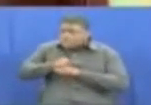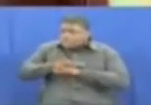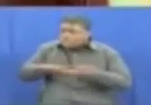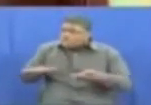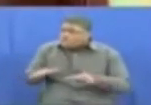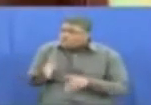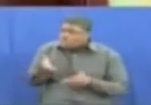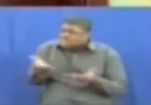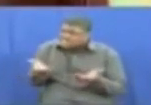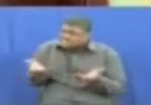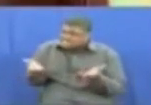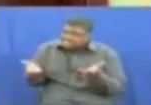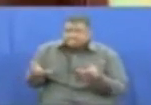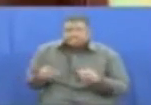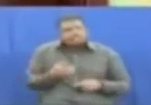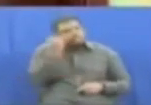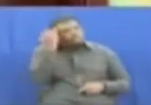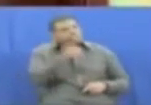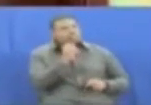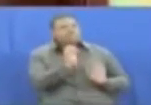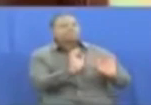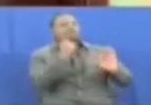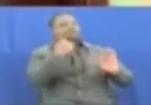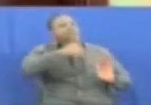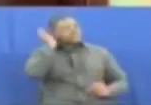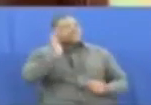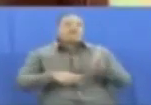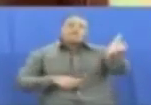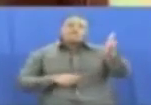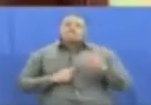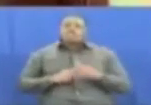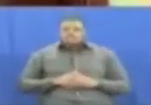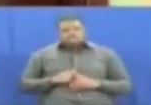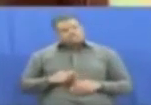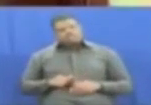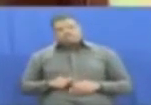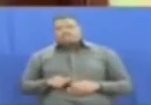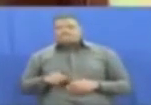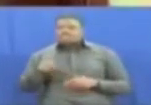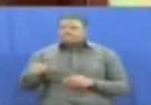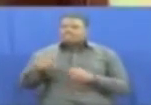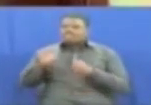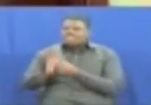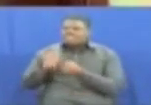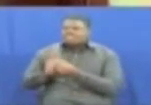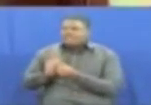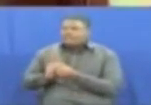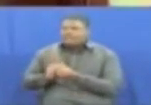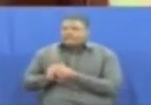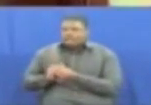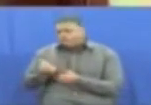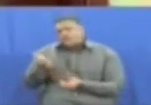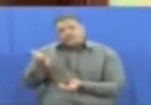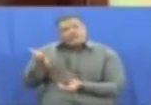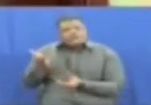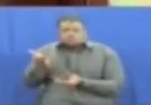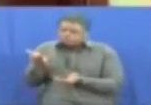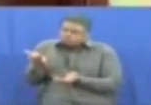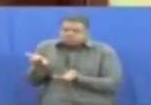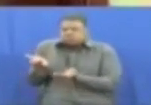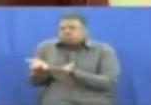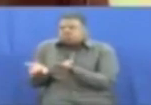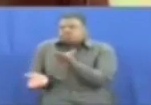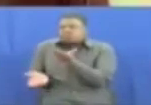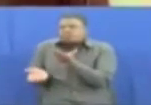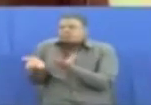ninadhani tunaweza tukawishauri vizuri serikali ili kiti za kupimia. Leo wabunge ambao tunasema